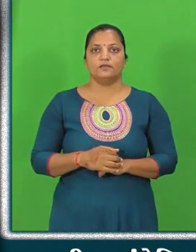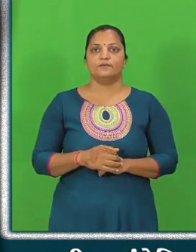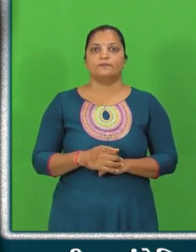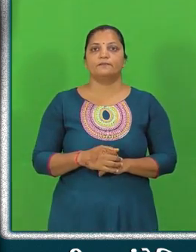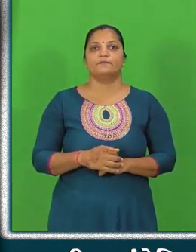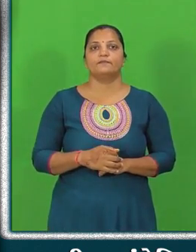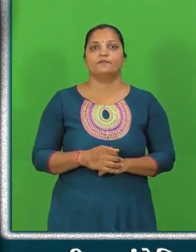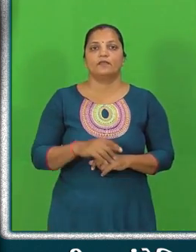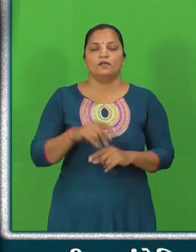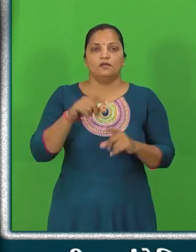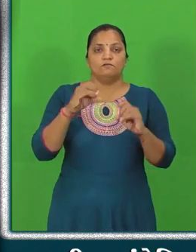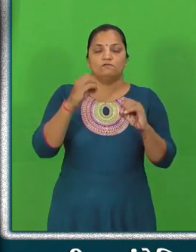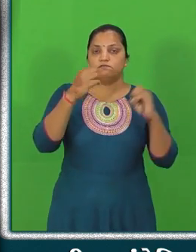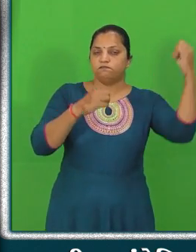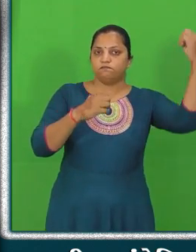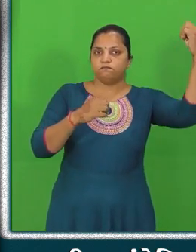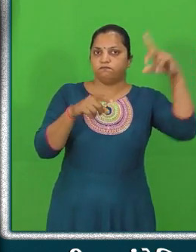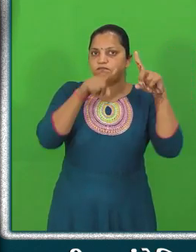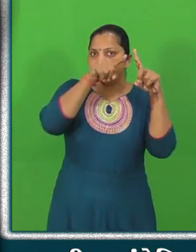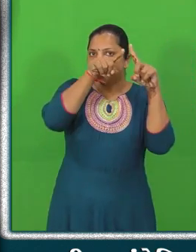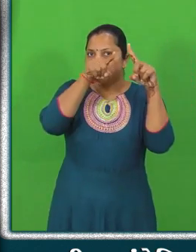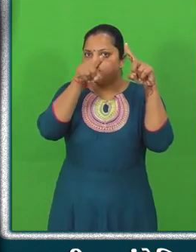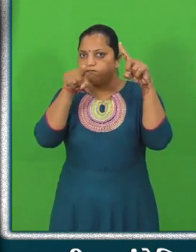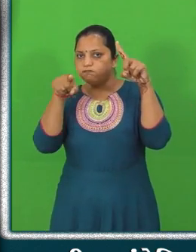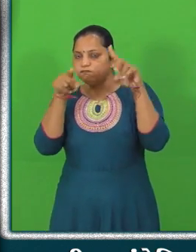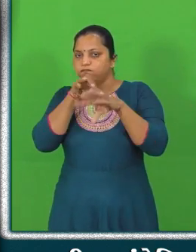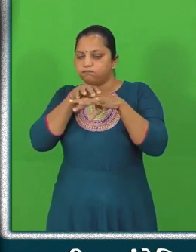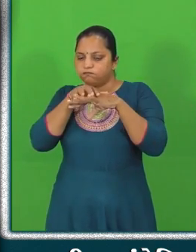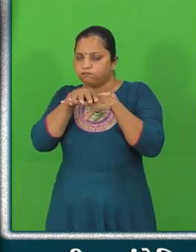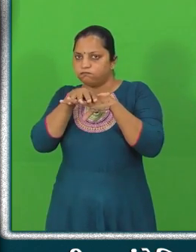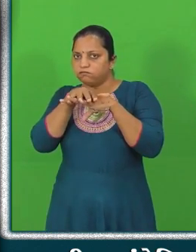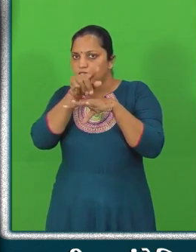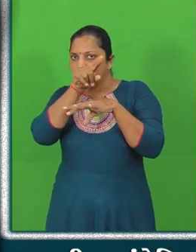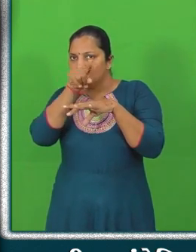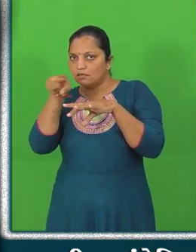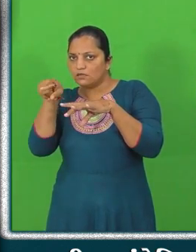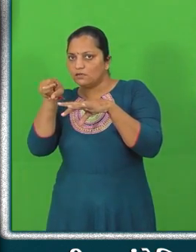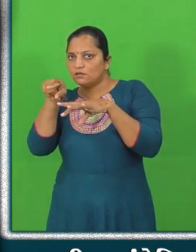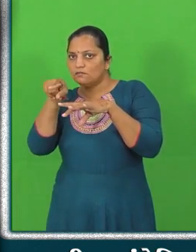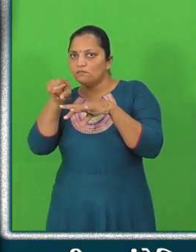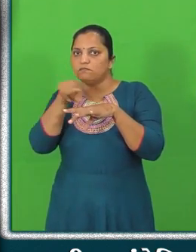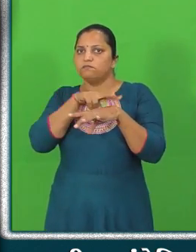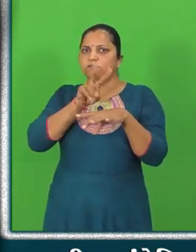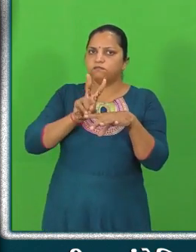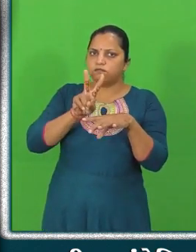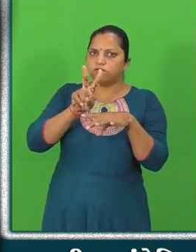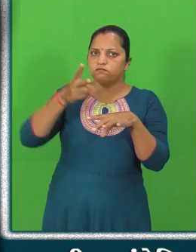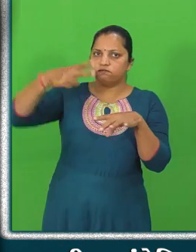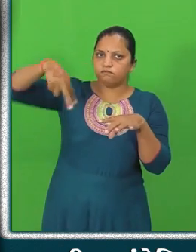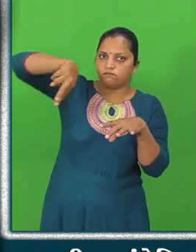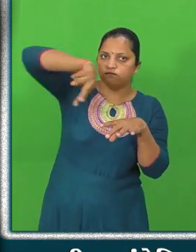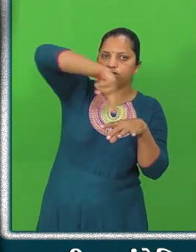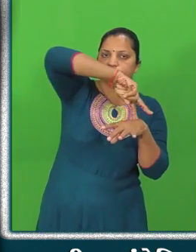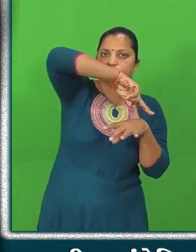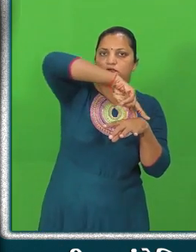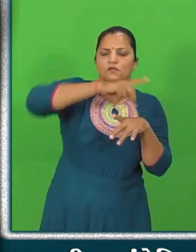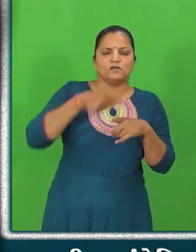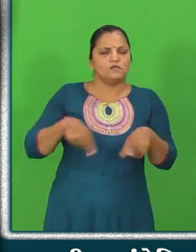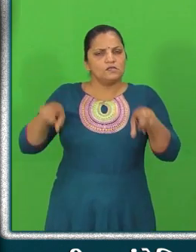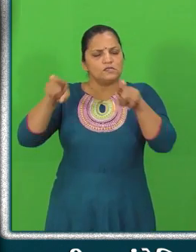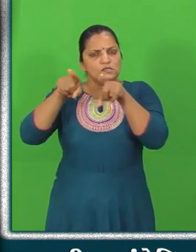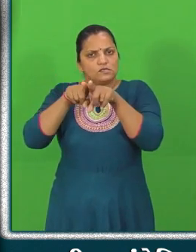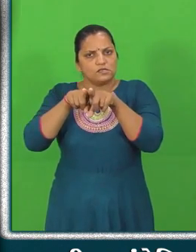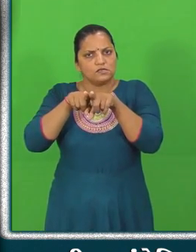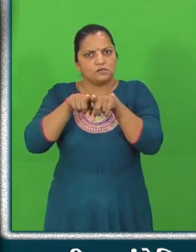અહીંયા તો પ્રકાશનું કિરણ છે એ પી પરથી પરાવર્તન પામી અને